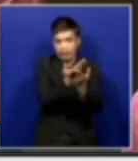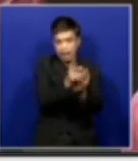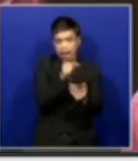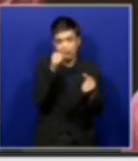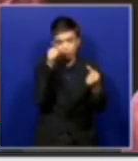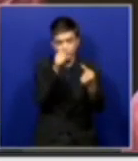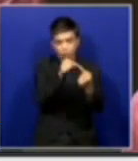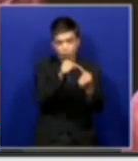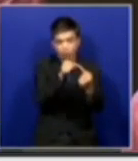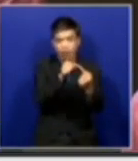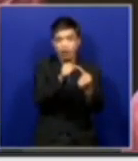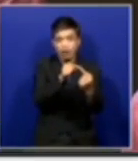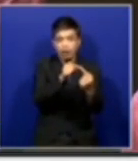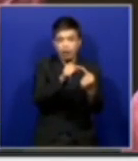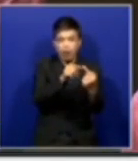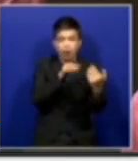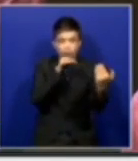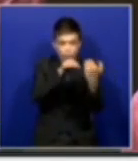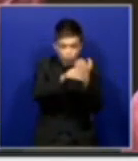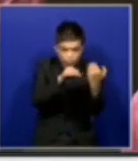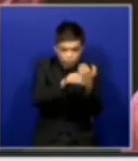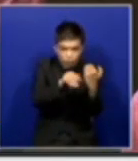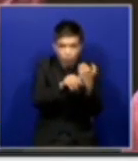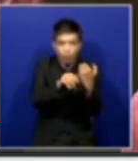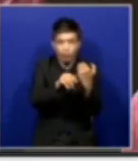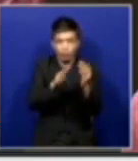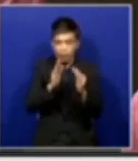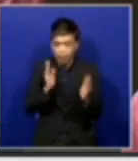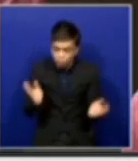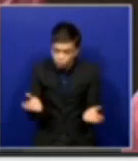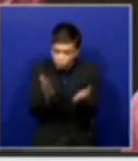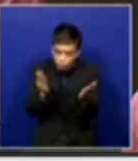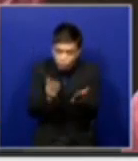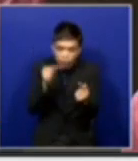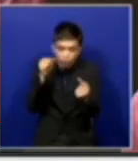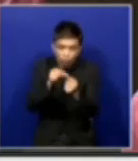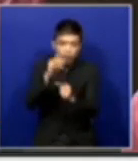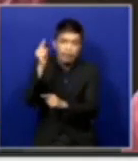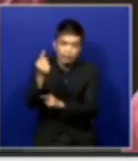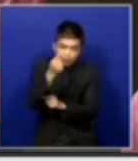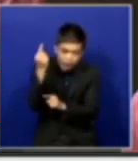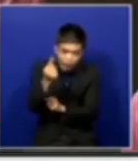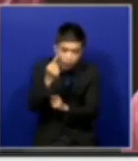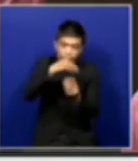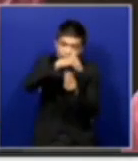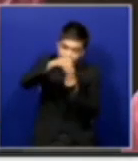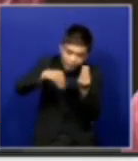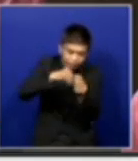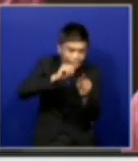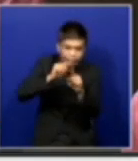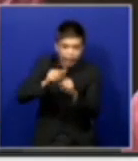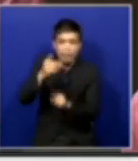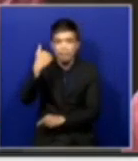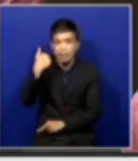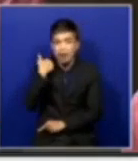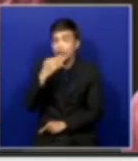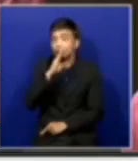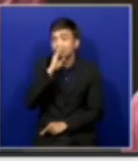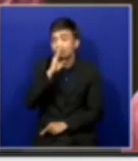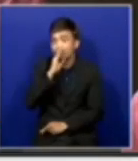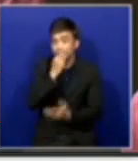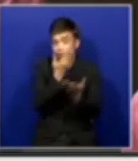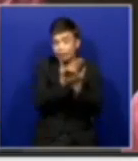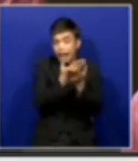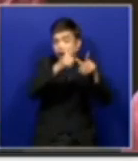ลงทุนด้านนึงที่เป็นงบกระตุ้นเศรษฐกิจด้วยนะครับแล้วถ้าท่านไม่ตัดตัวนี้นะครับท่านไปลดงบประมาณในเรื่อง